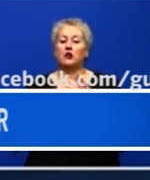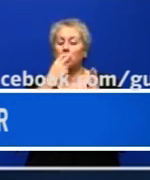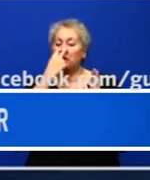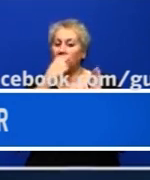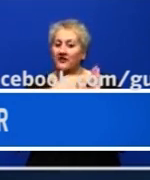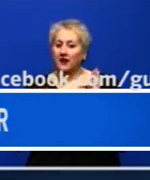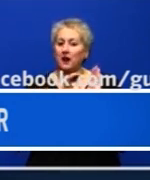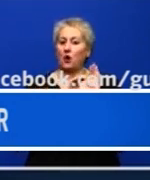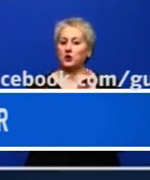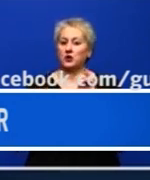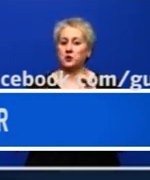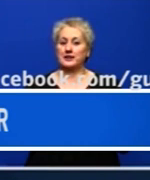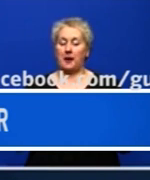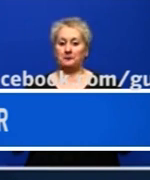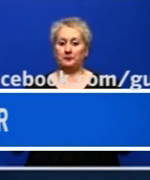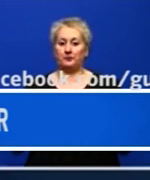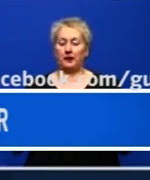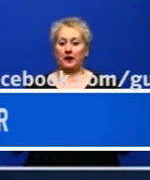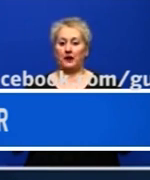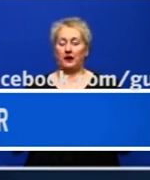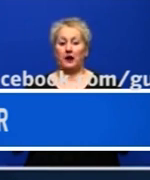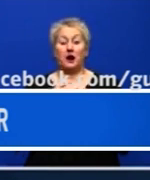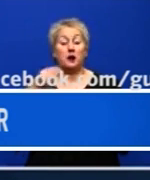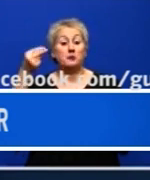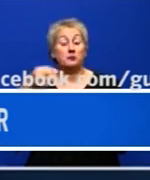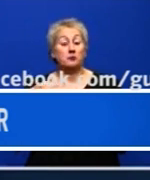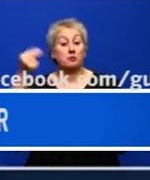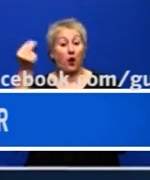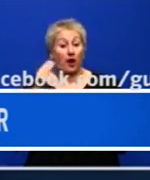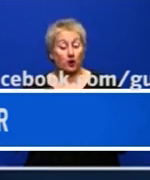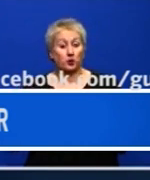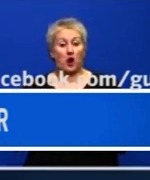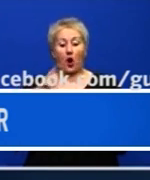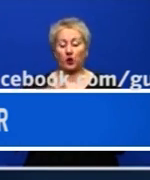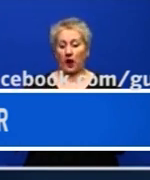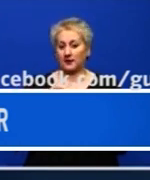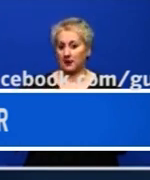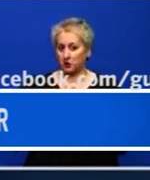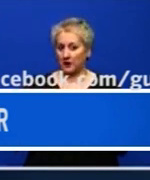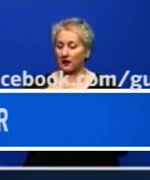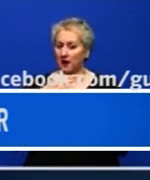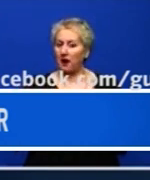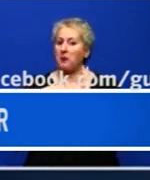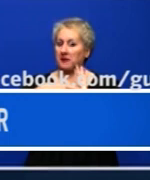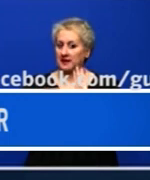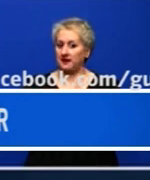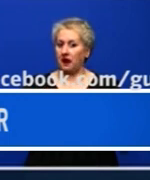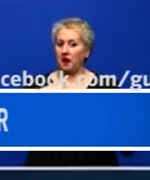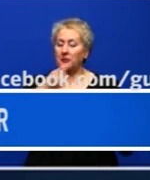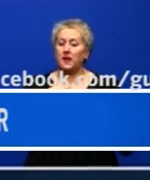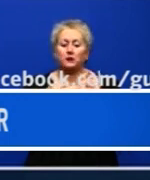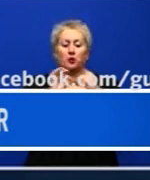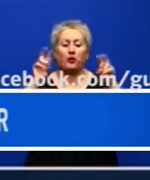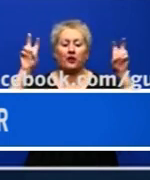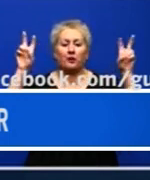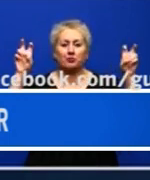prevederilor constituționale. În proiectul de ordonanță de urgență pe care l-am prezentat, am dat definiția